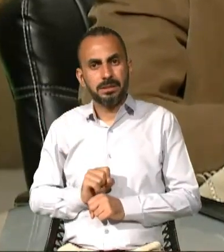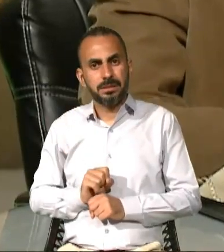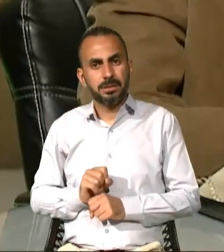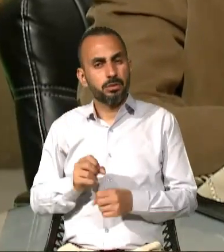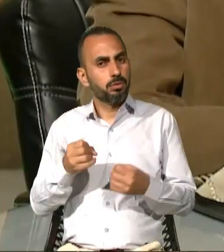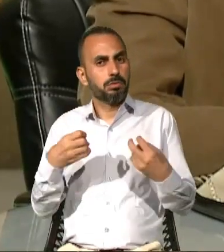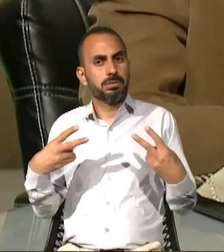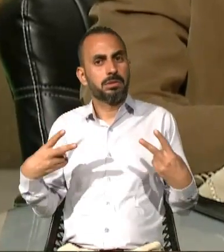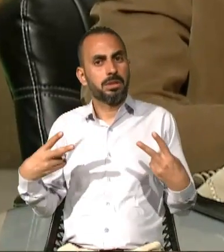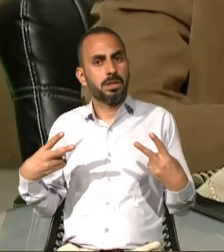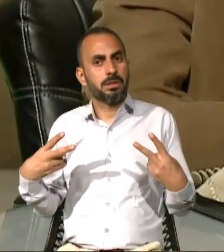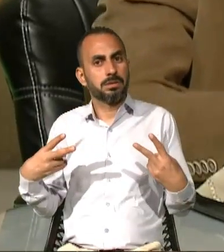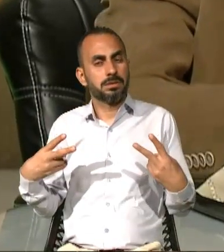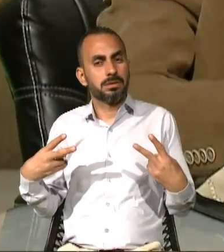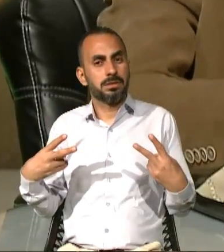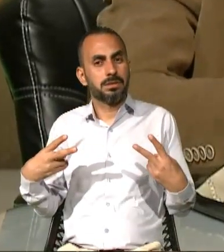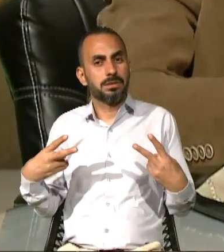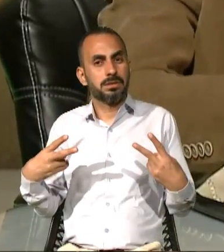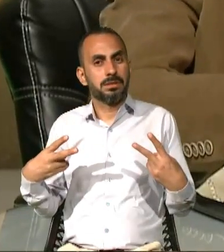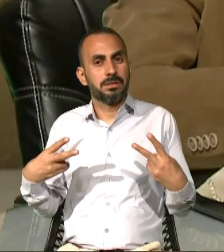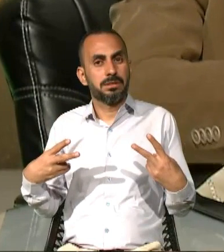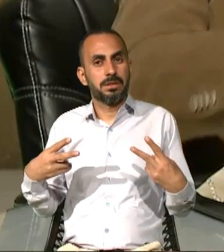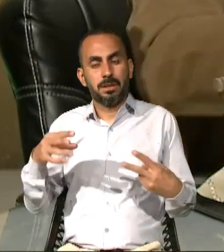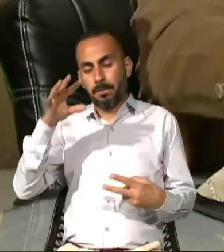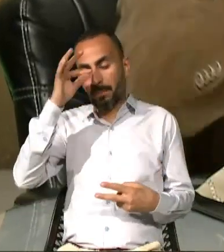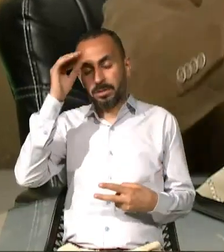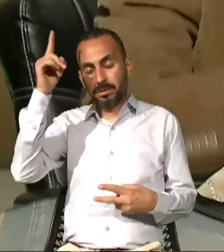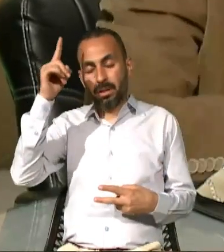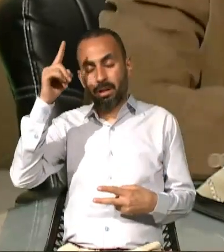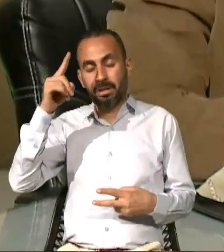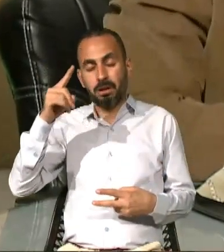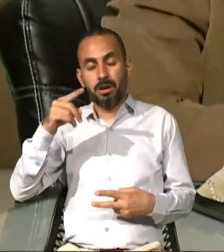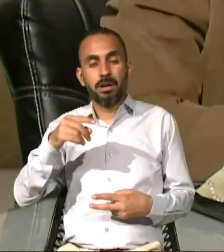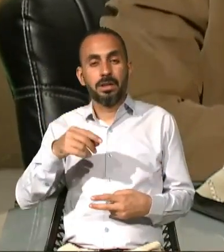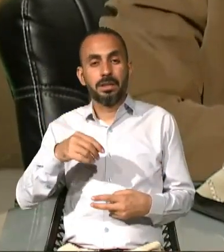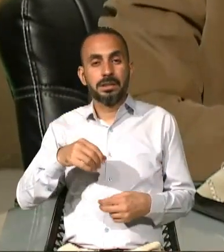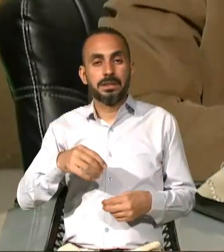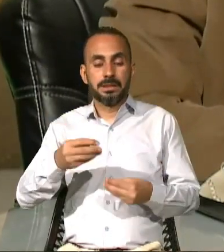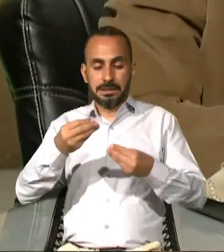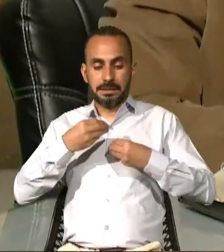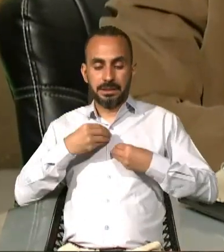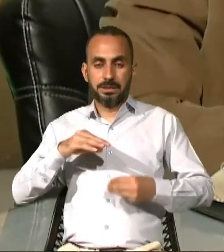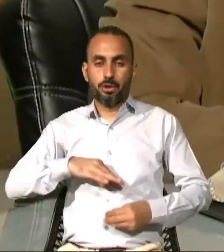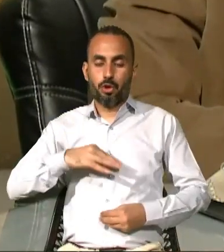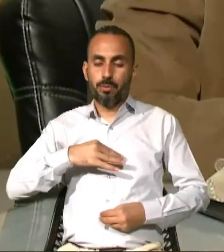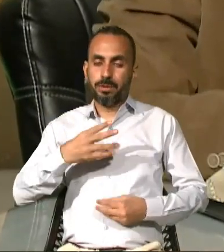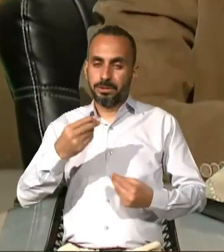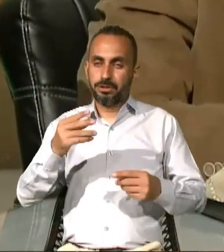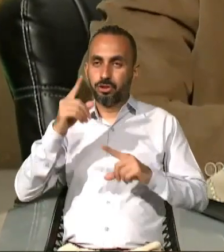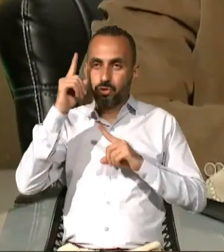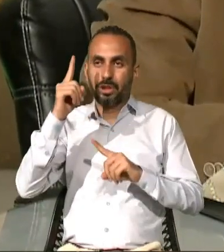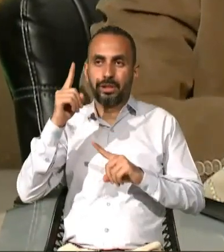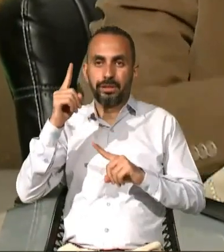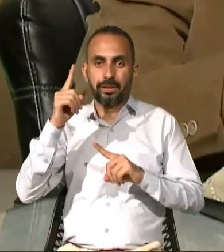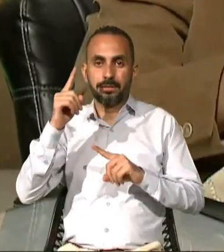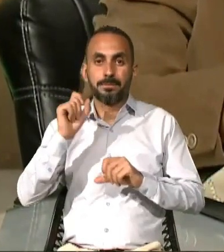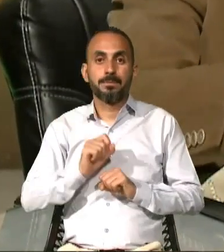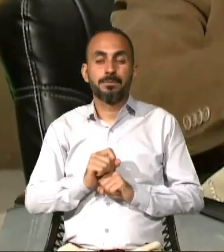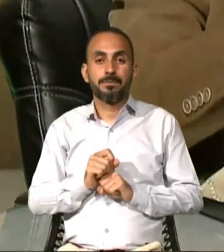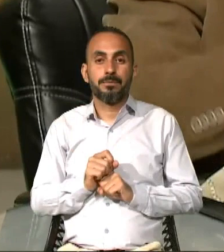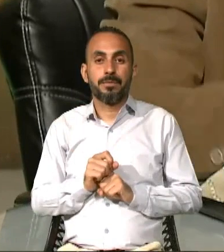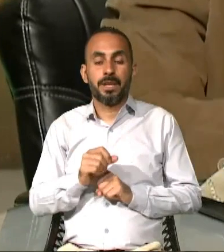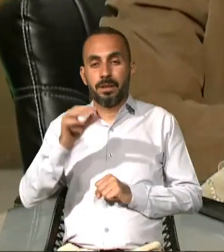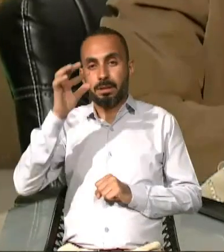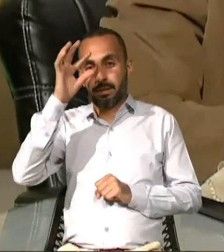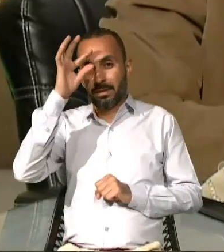في اعمارنا واطال في في وتأنى في مجيئه كده يعني بلفظ كتابي كتابي اعمق وتأنى في مجيئه ومجيء الرب